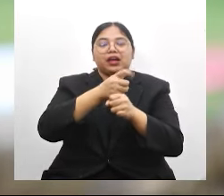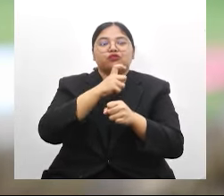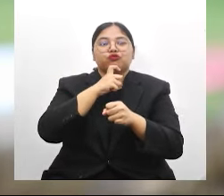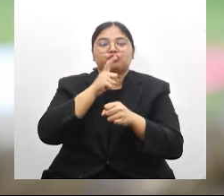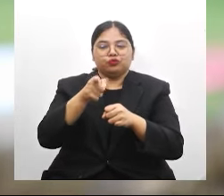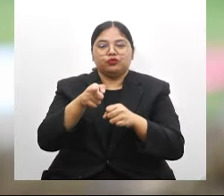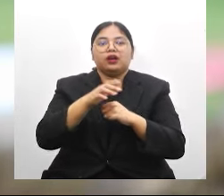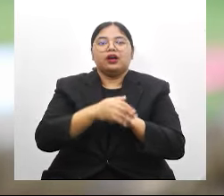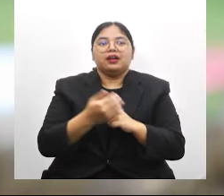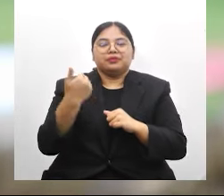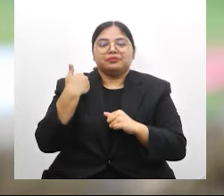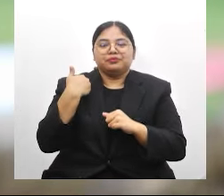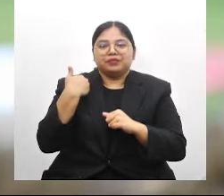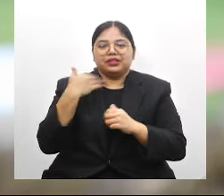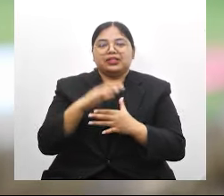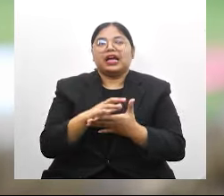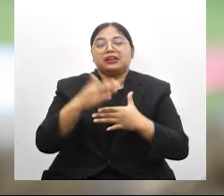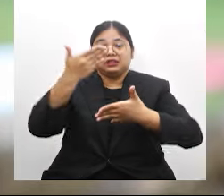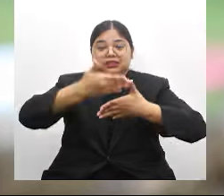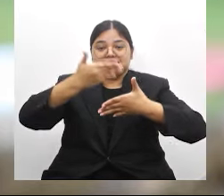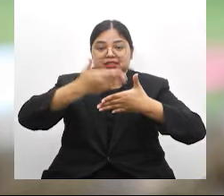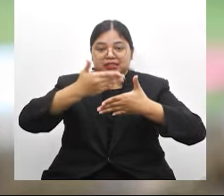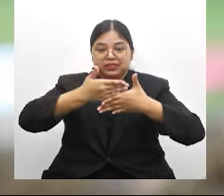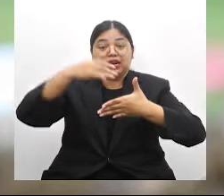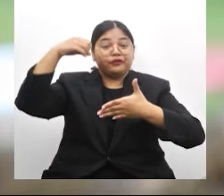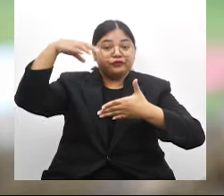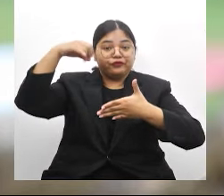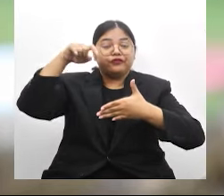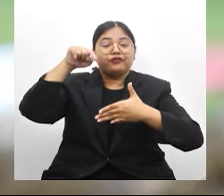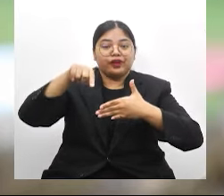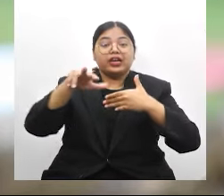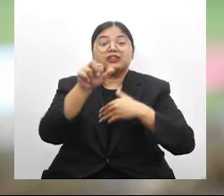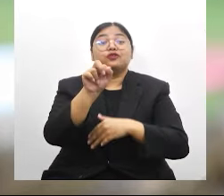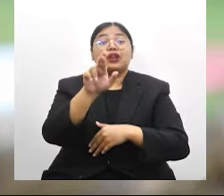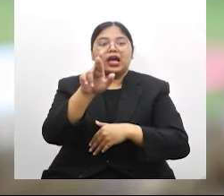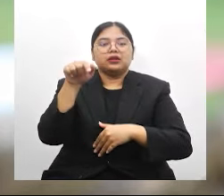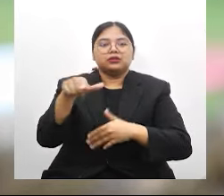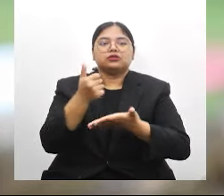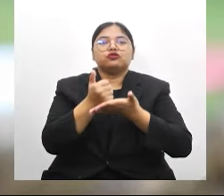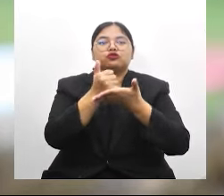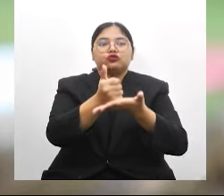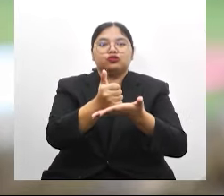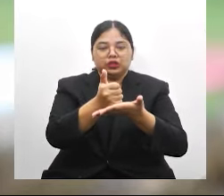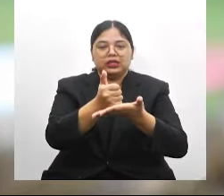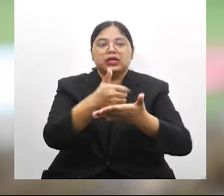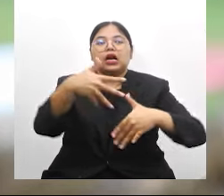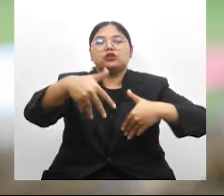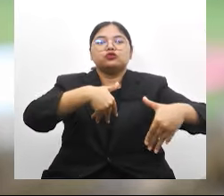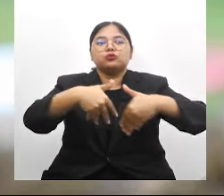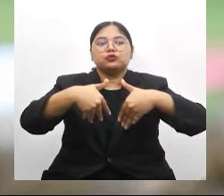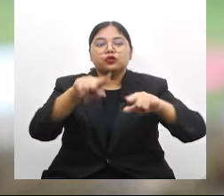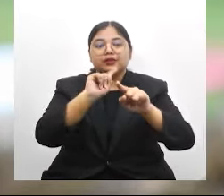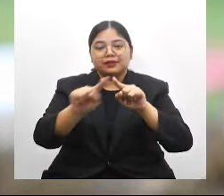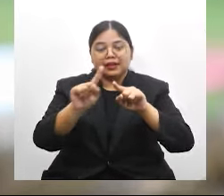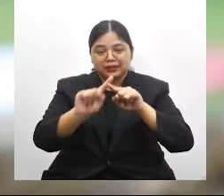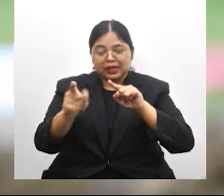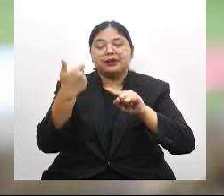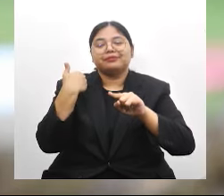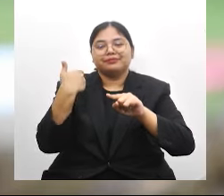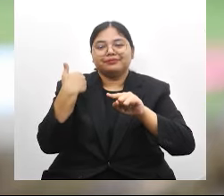ทางเขื่อนรัชประภาก็มีเอ่อนโยบายที่ว่าจะให้ความช่วยเหลือเกี่ยวกับชุมชนนะครับแล้วก็จะ